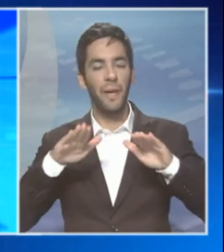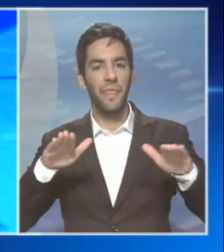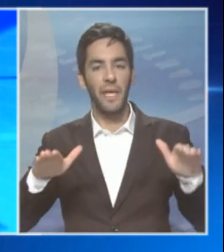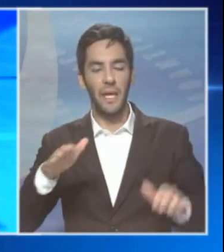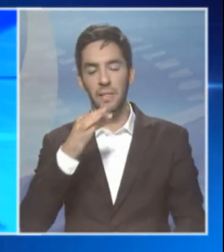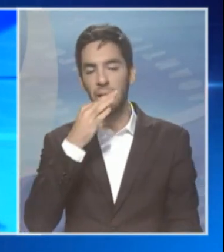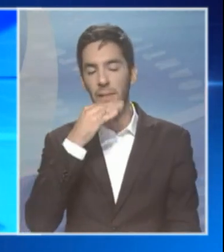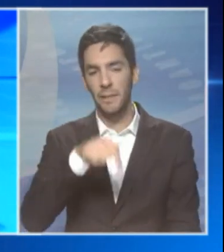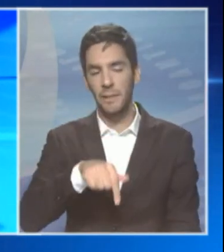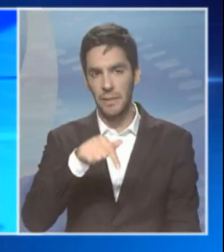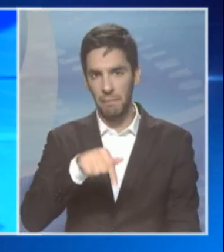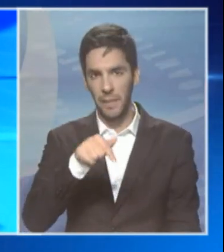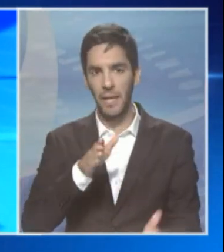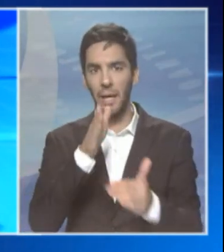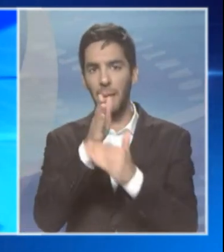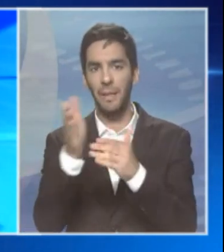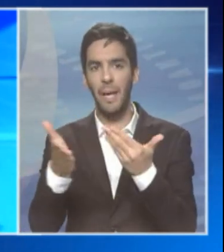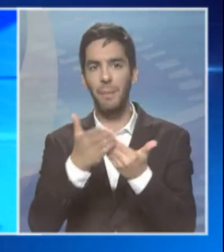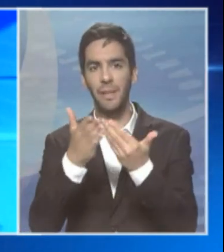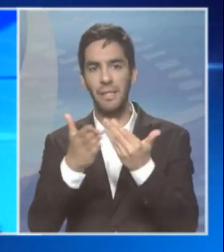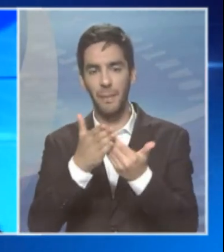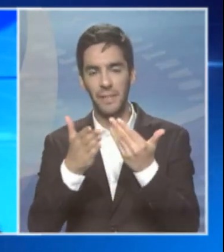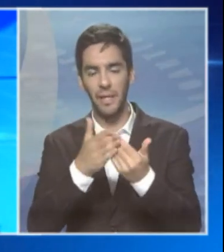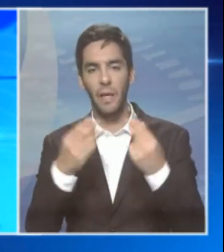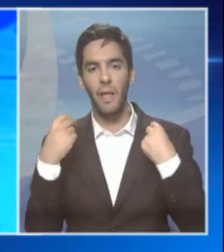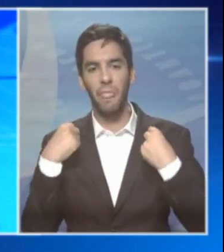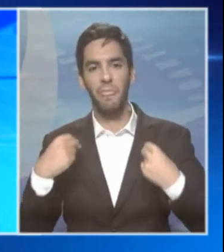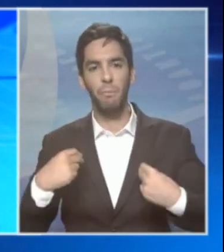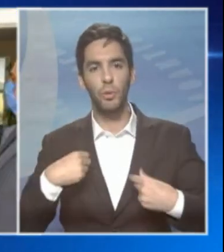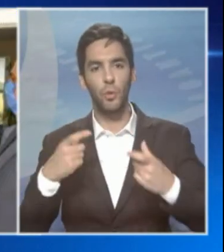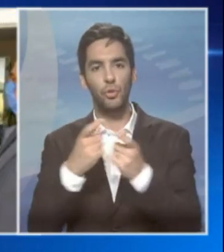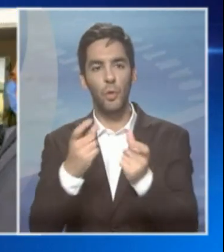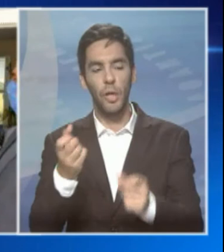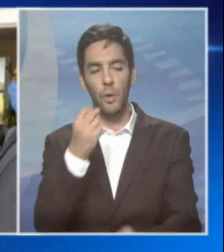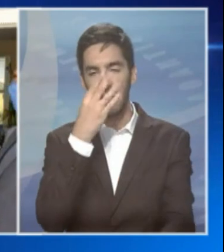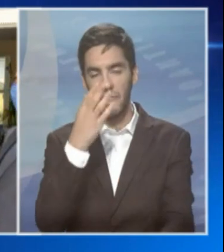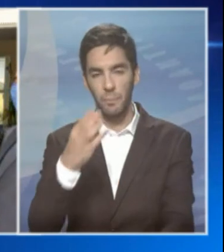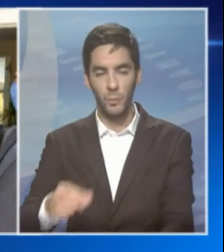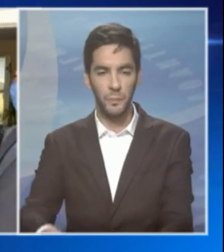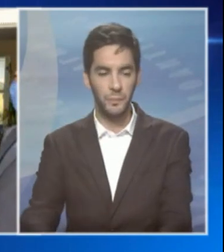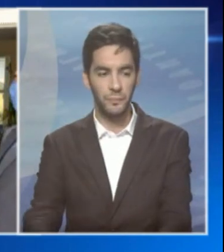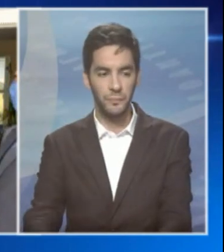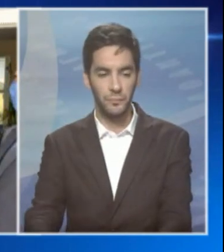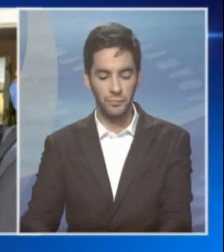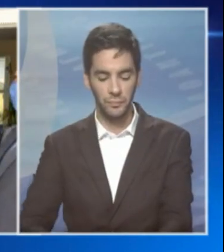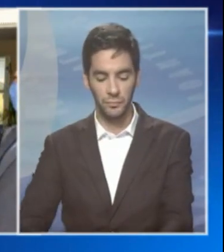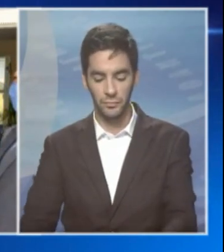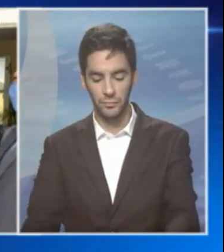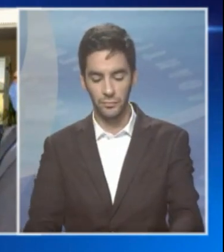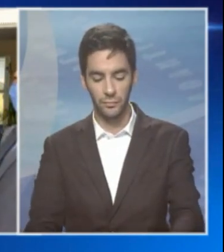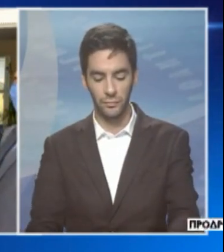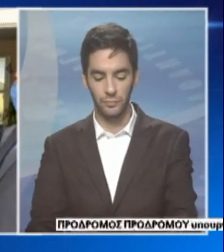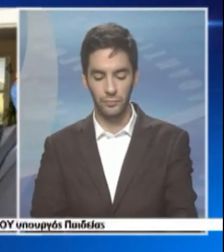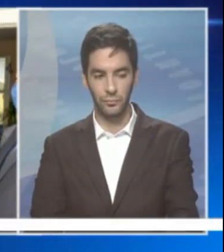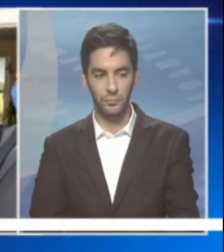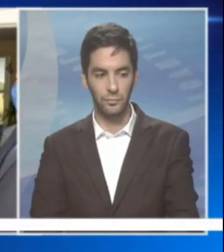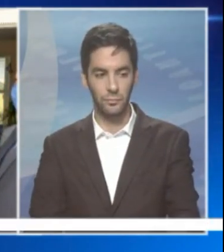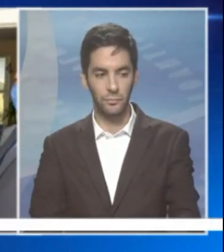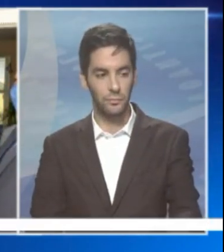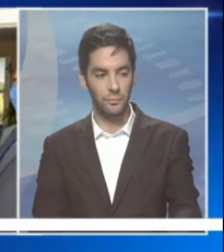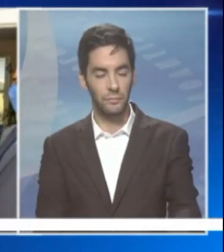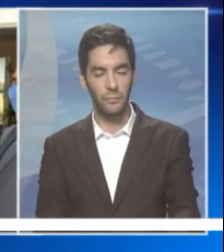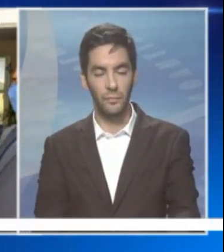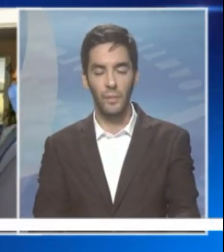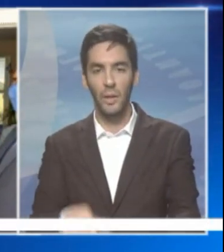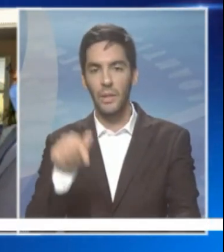ο οποίος επισκέφθηκε το 4ο Δημοτικό Σχολείο Αραδίπου. Είμαστε εδώ σήμερα στο 4ο Δημοτικό Σχολείο